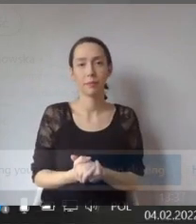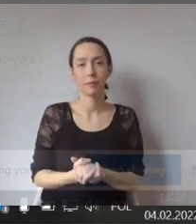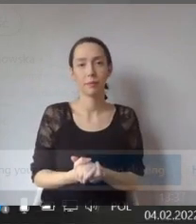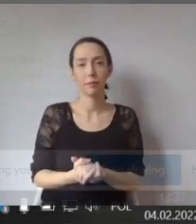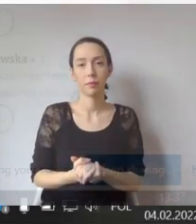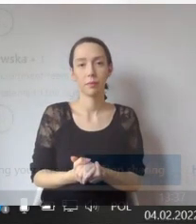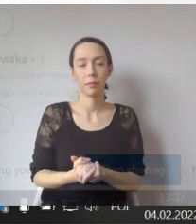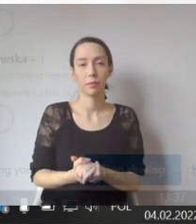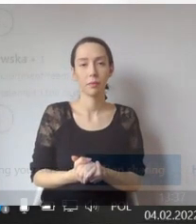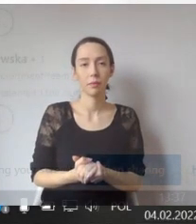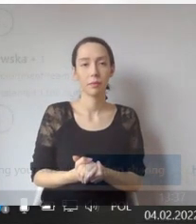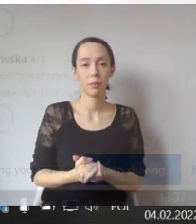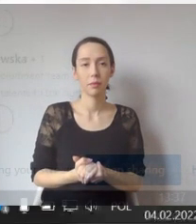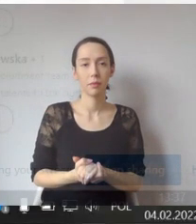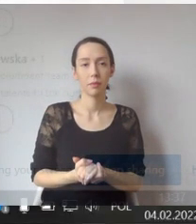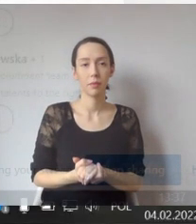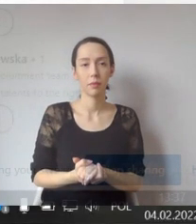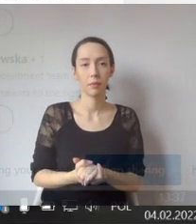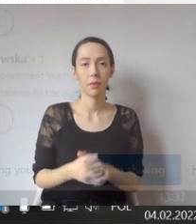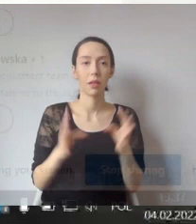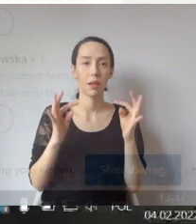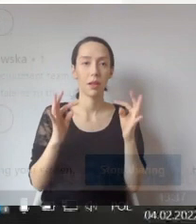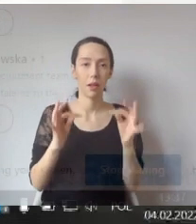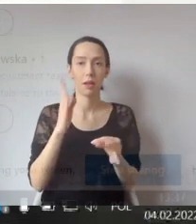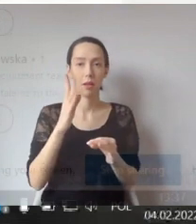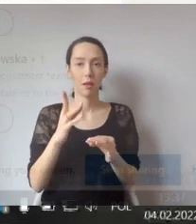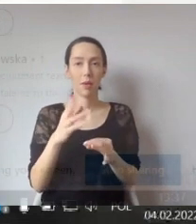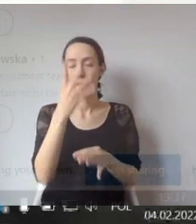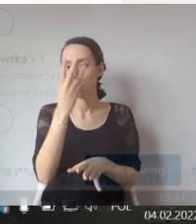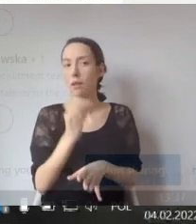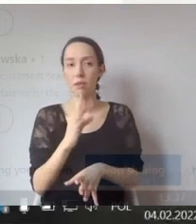Wtedy w profilu będzie wyglądać to tak.